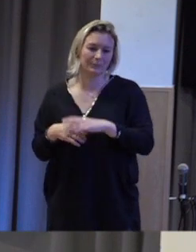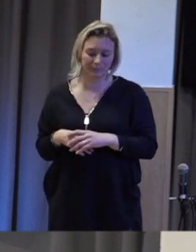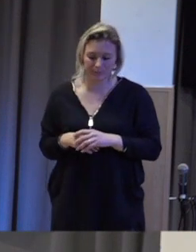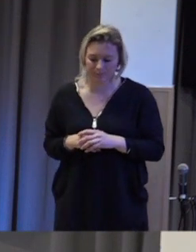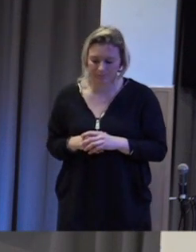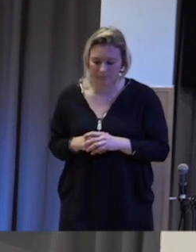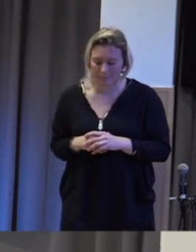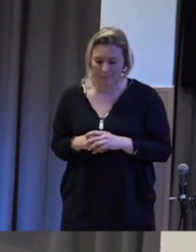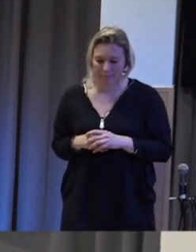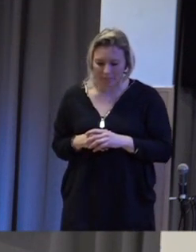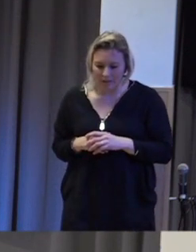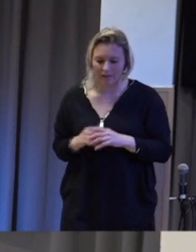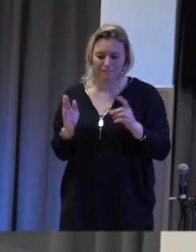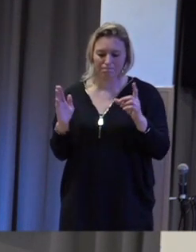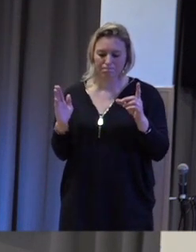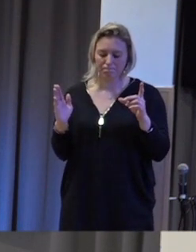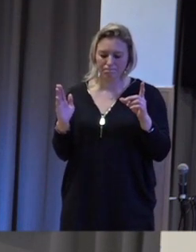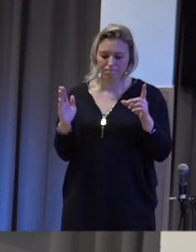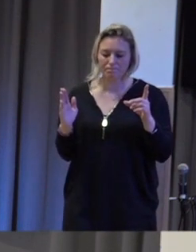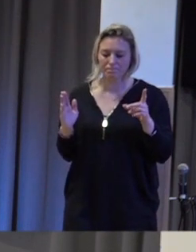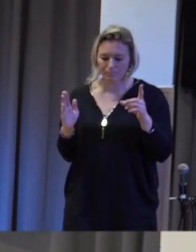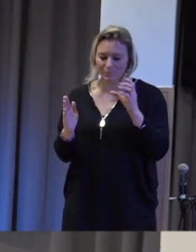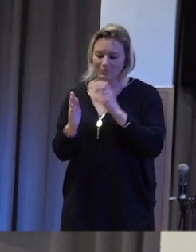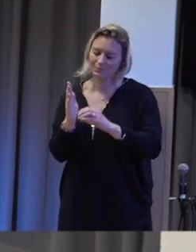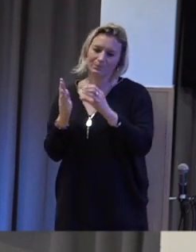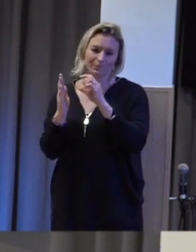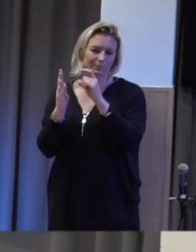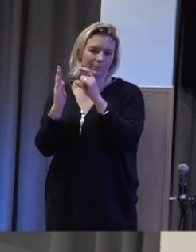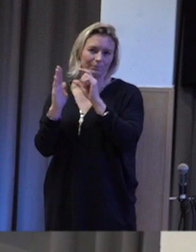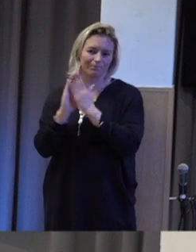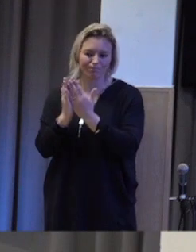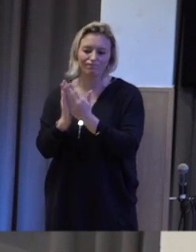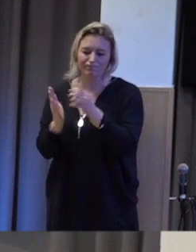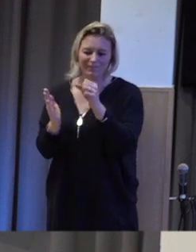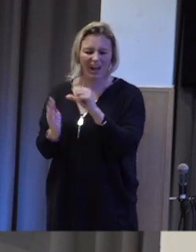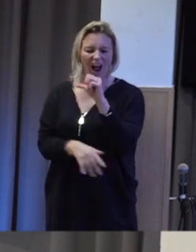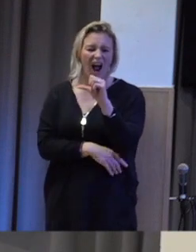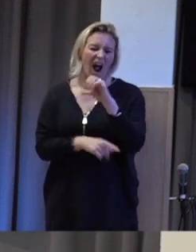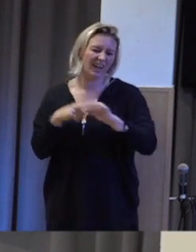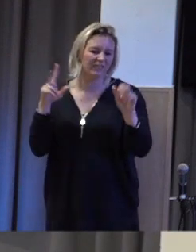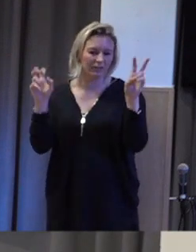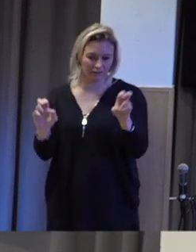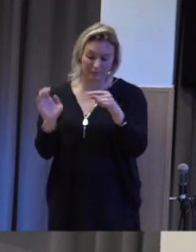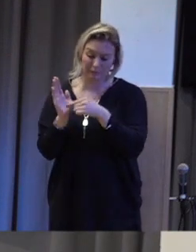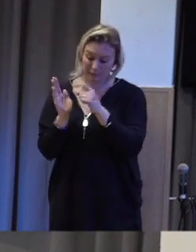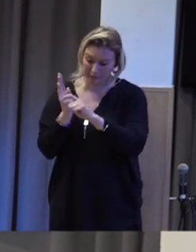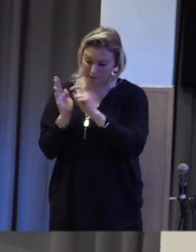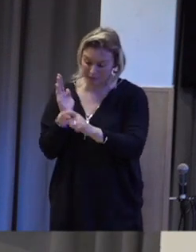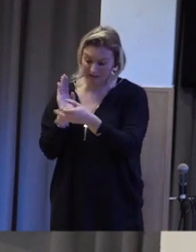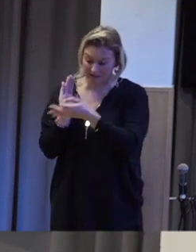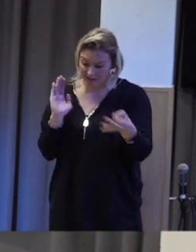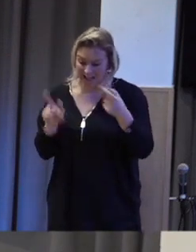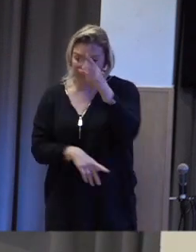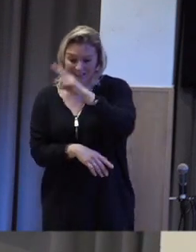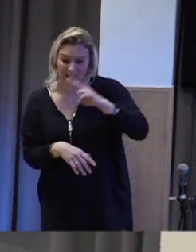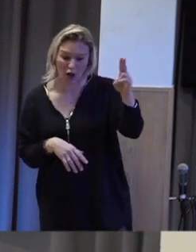Et dans les Actes des apôtres, alors que le bruit courait qu'il y avait des inconvertis, des Grecs qui venaient de se donner au Seigneur et que le